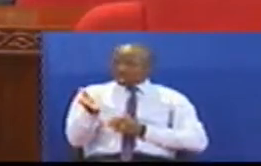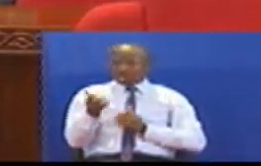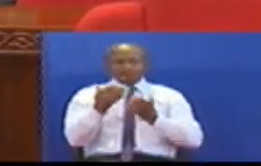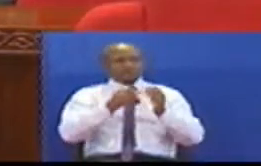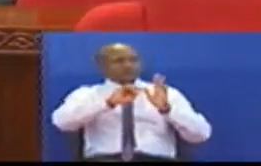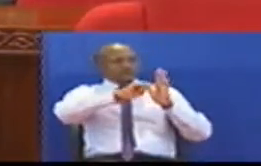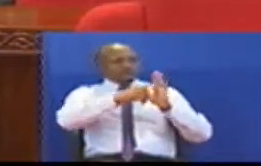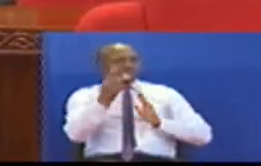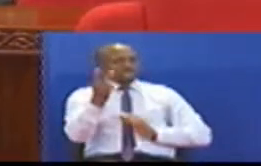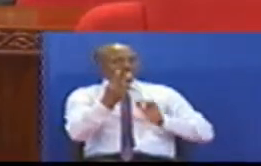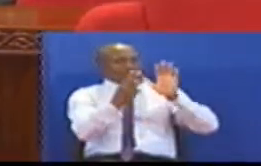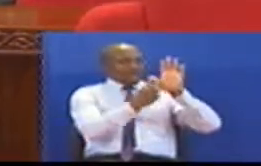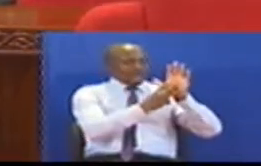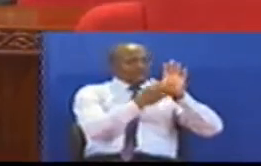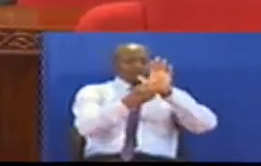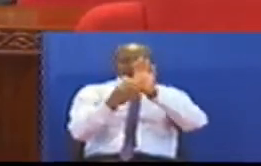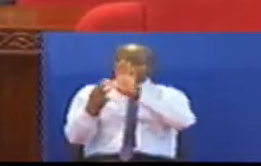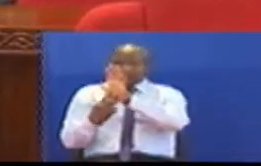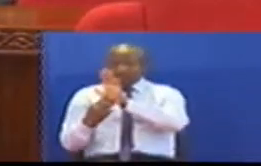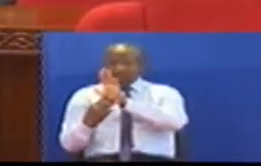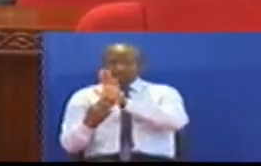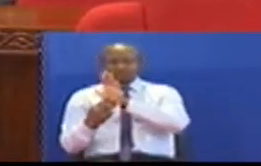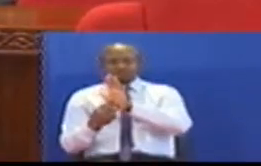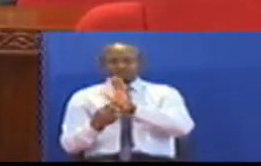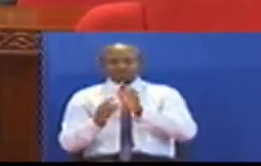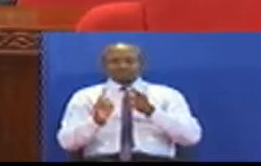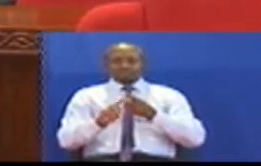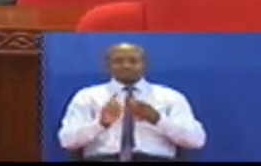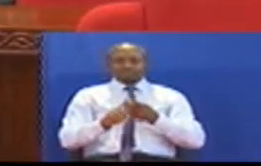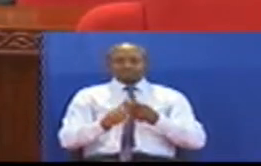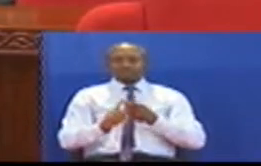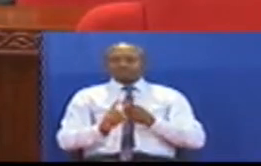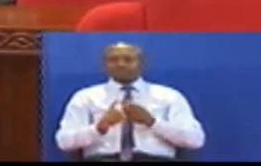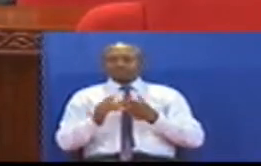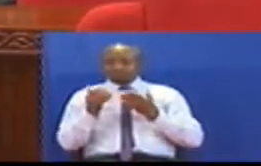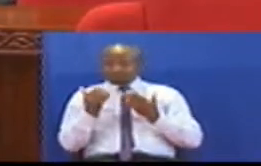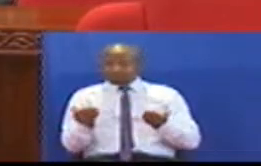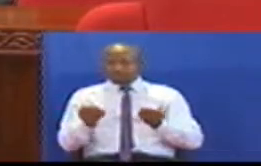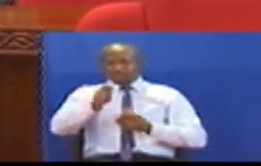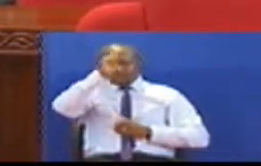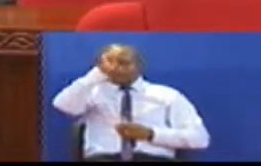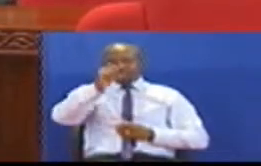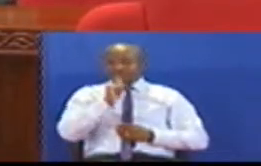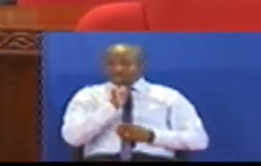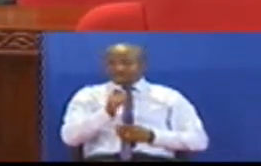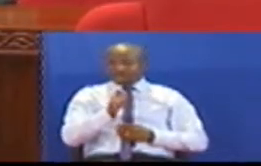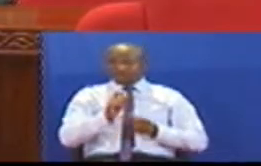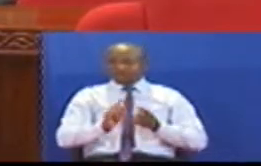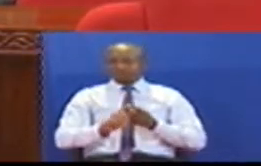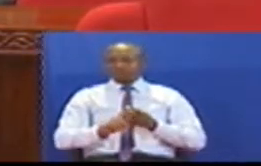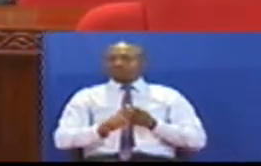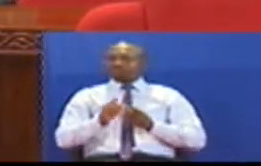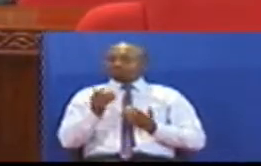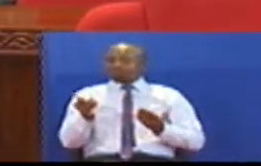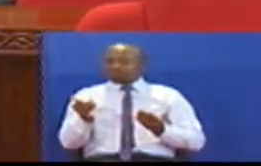ya 288 ya kanuni za bunge toleo la Januari 2016. Mheshimiwa Spika, sote tunatambua